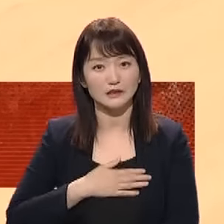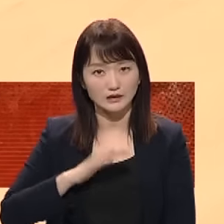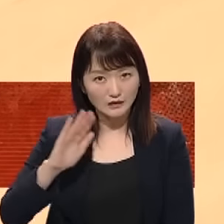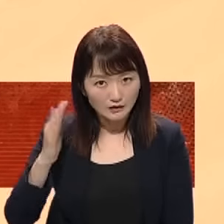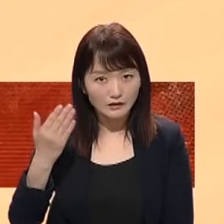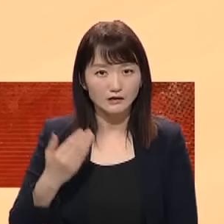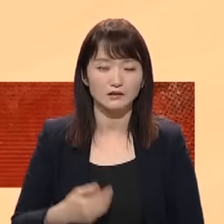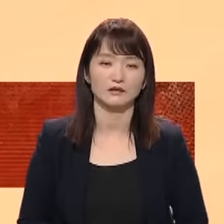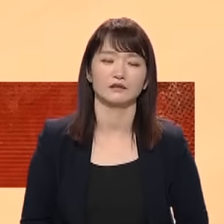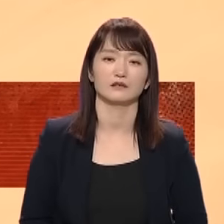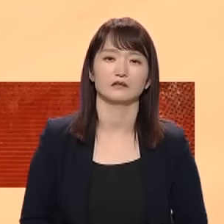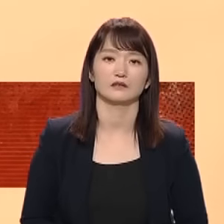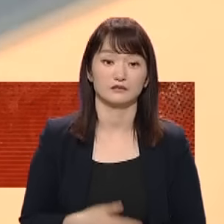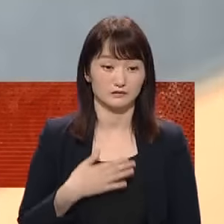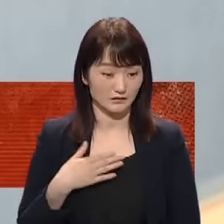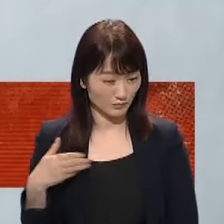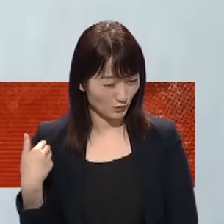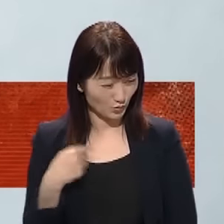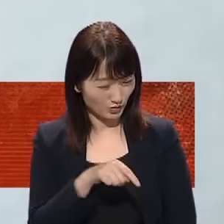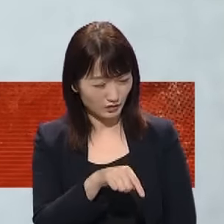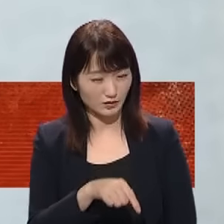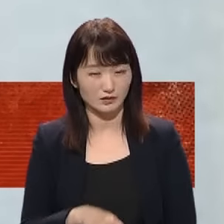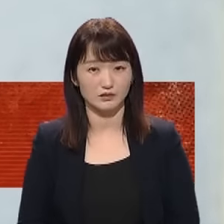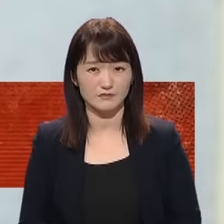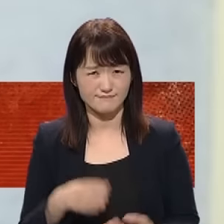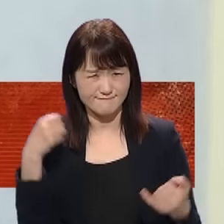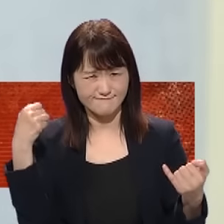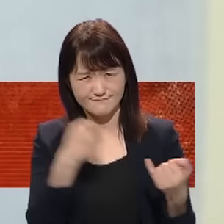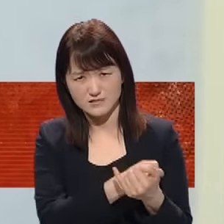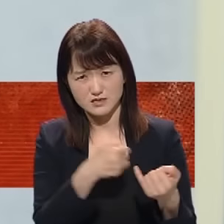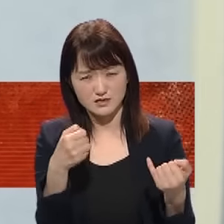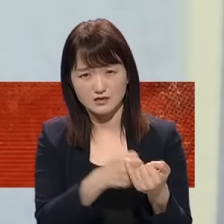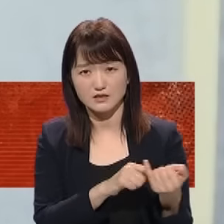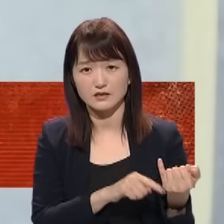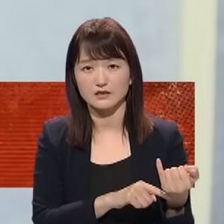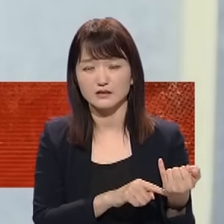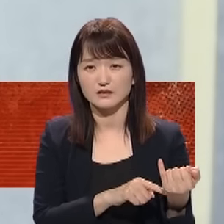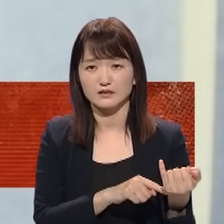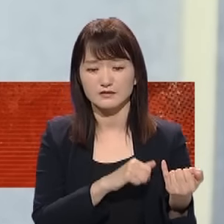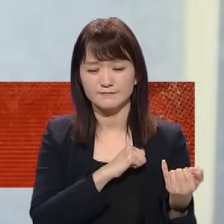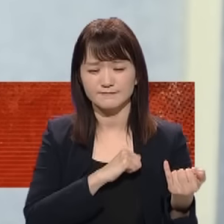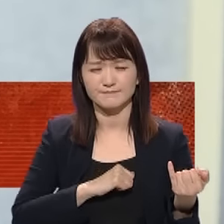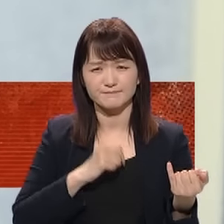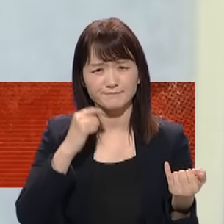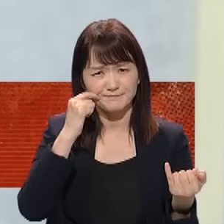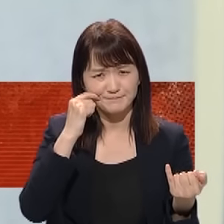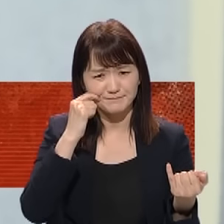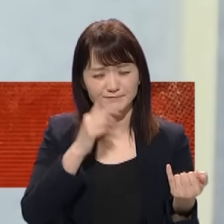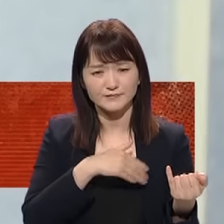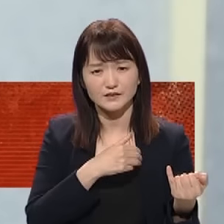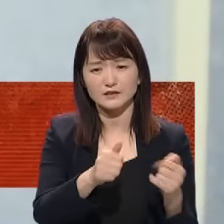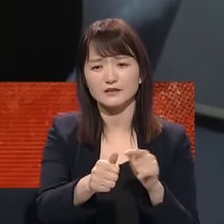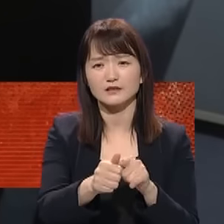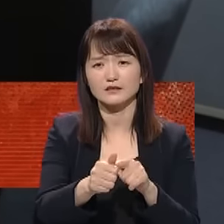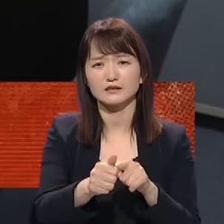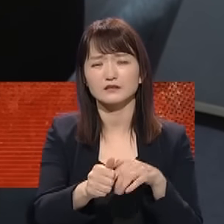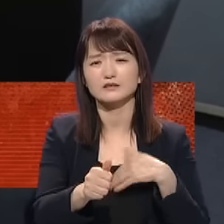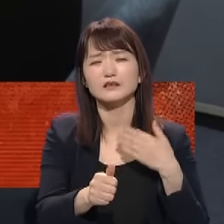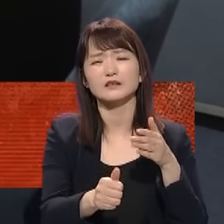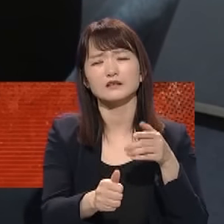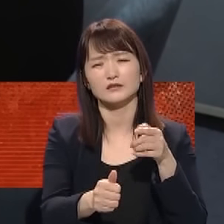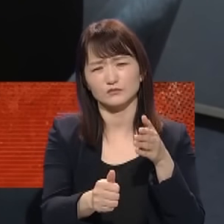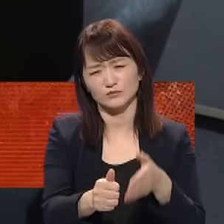눈치를 채가지고 내가 모를 줄 아느냐라고 이제 폭력을 행사하니까 여기를 갖다 견디다 못해서 내연남에게 자기가 부탁을